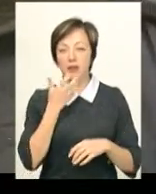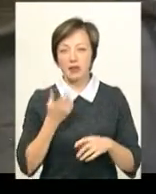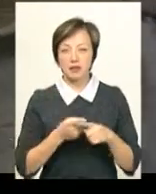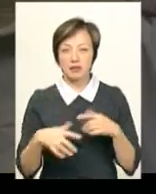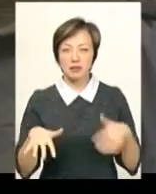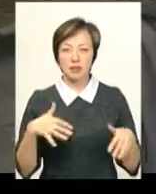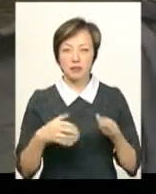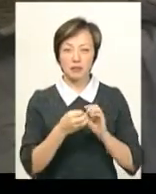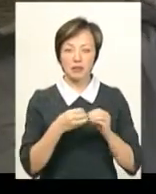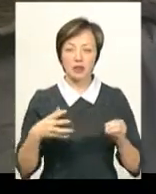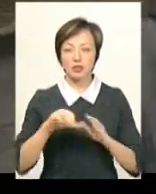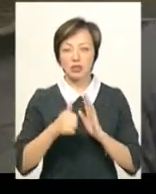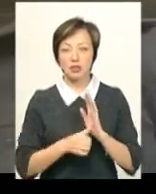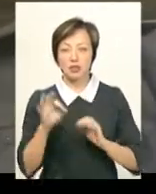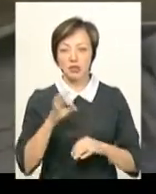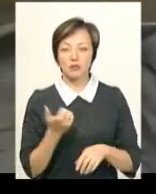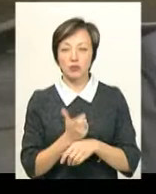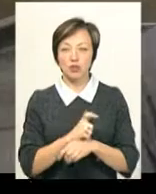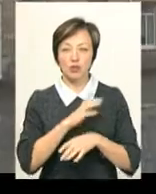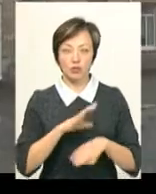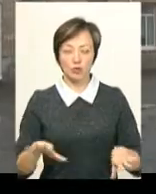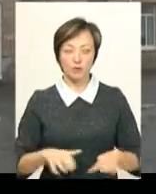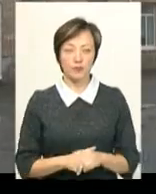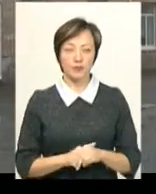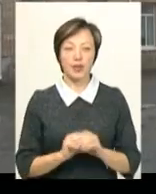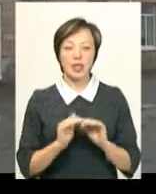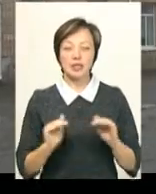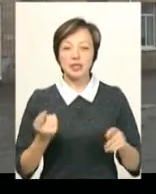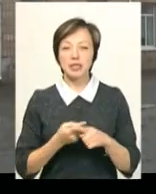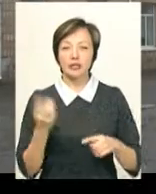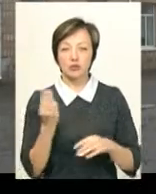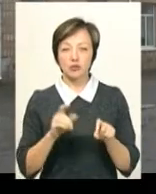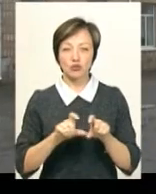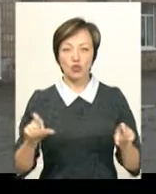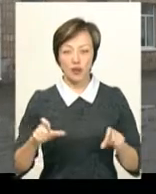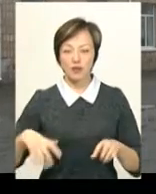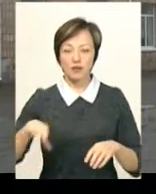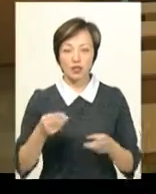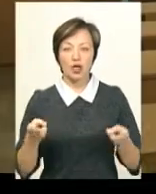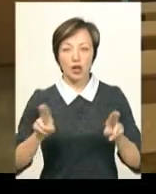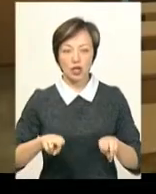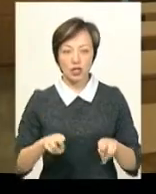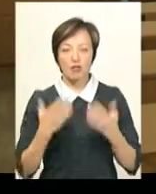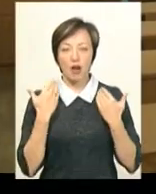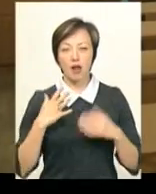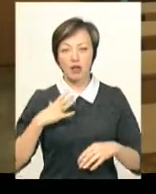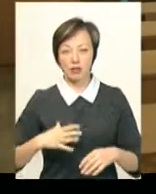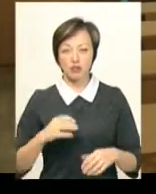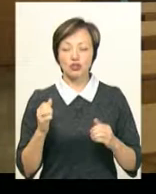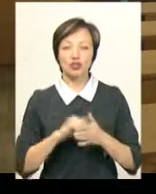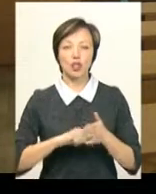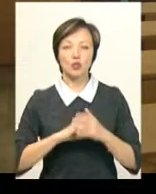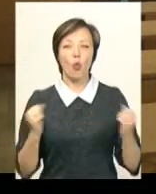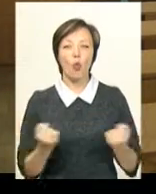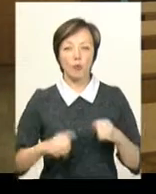15-18 разів більше не вистачає. Учні цієї шепетівської школи, як і всіх решта міських шкіл, на канікулах через холод у